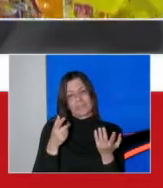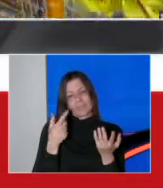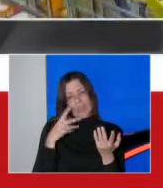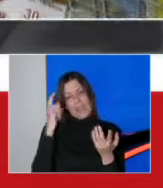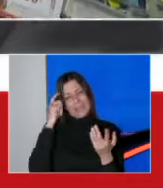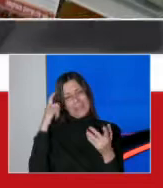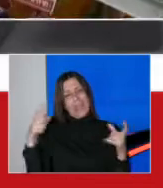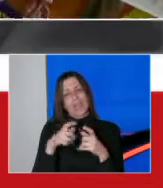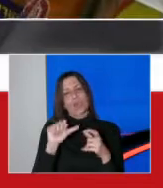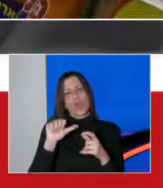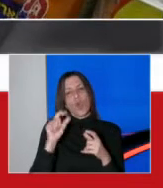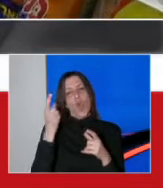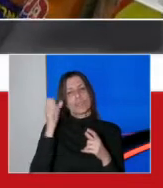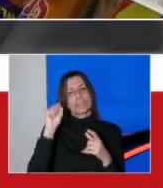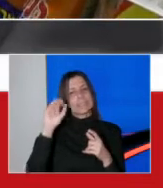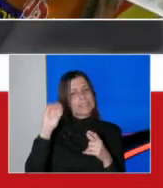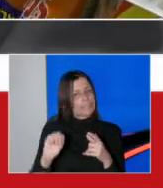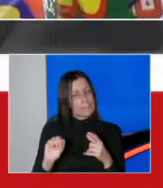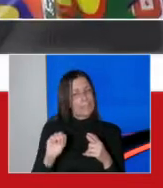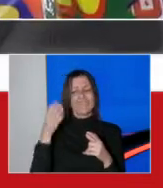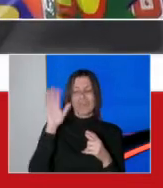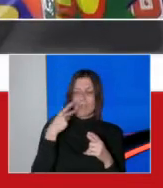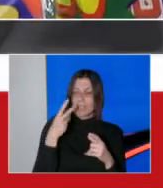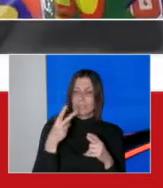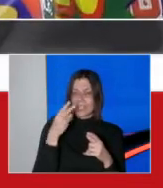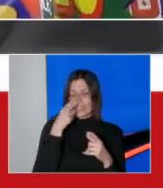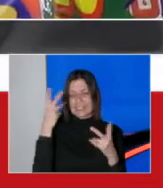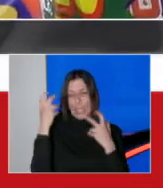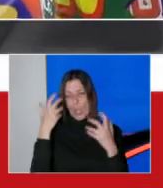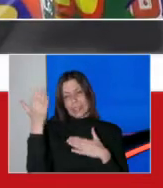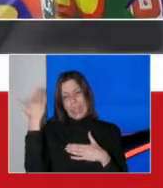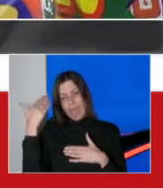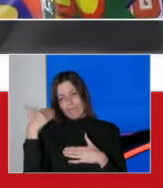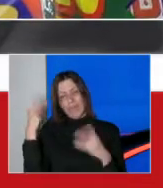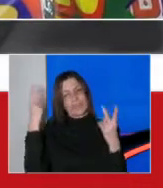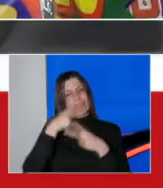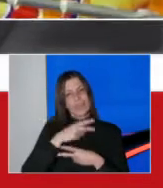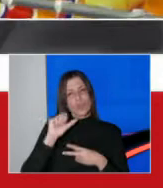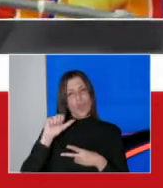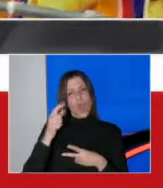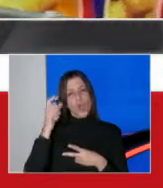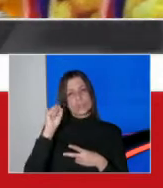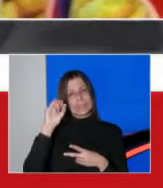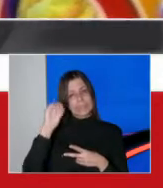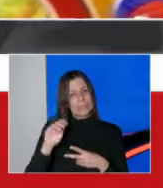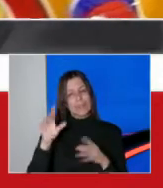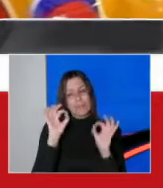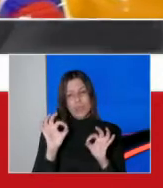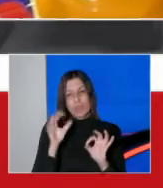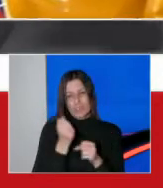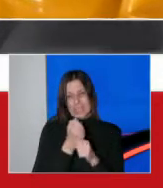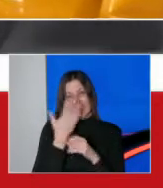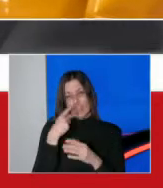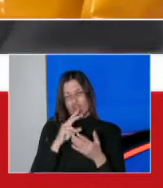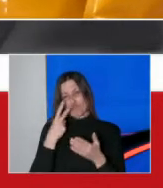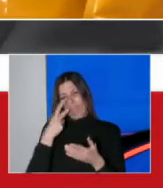אני חושבת שגם אם נסתכל על ניסיון העבר, נבין שבסופו של דבר, אוסם זה בדיוק הזיגזג שעשתה לפני שנתיים, שר האוצר